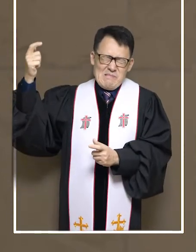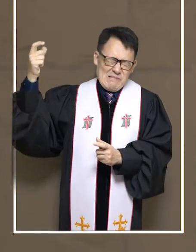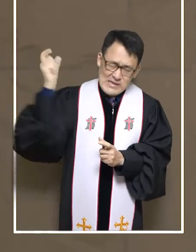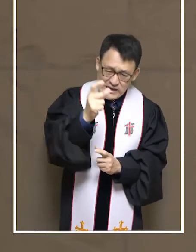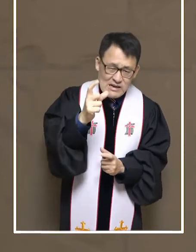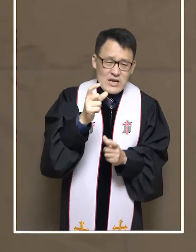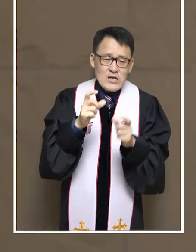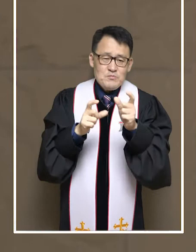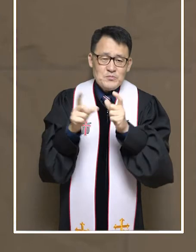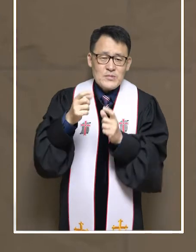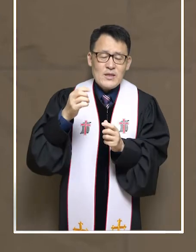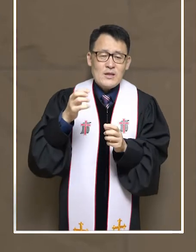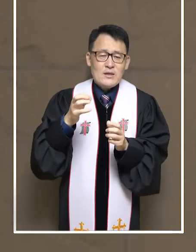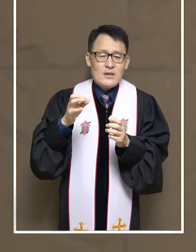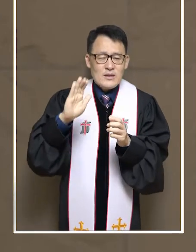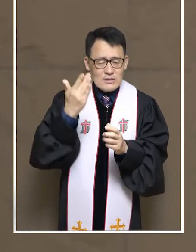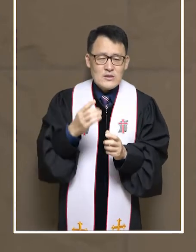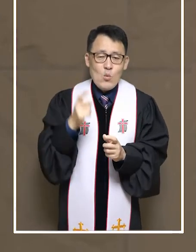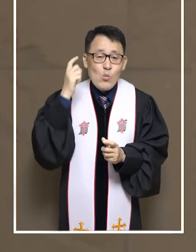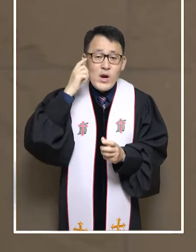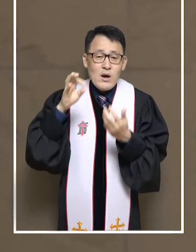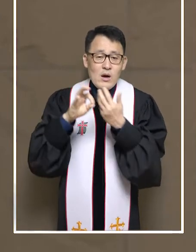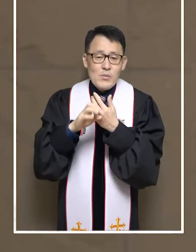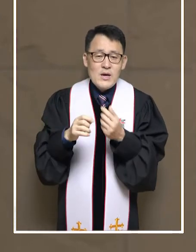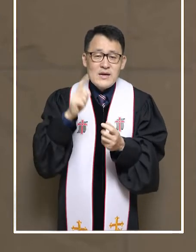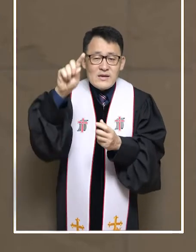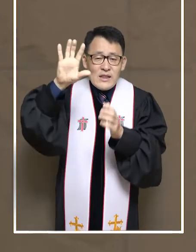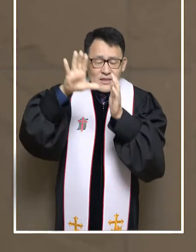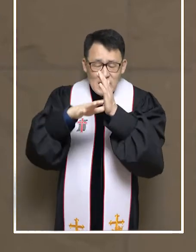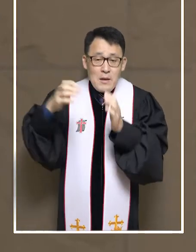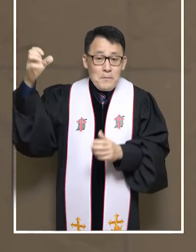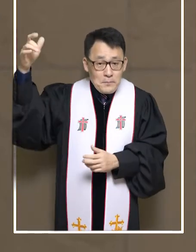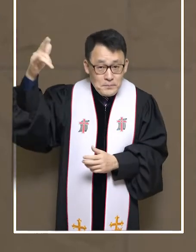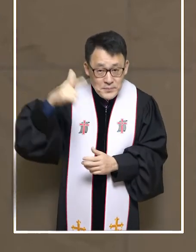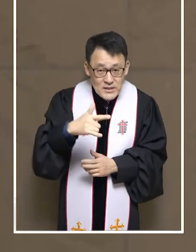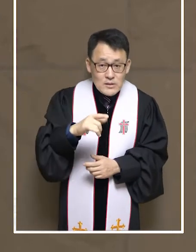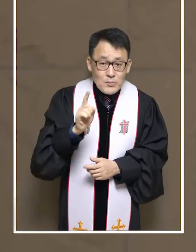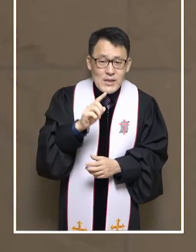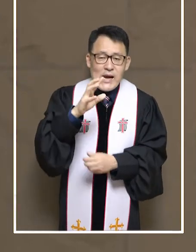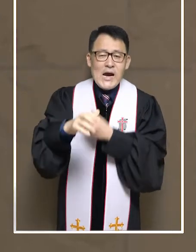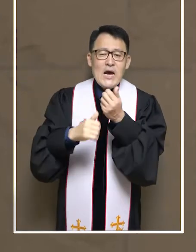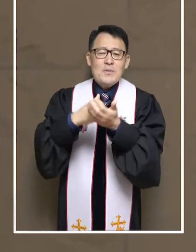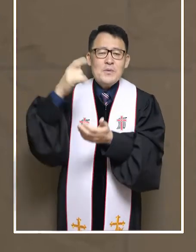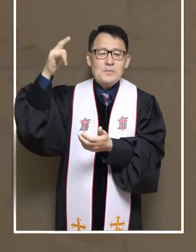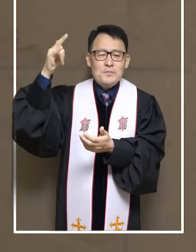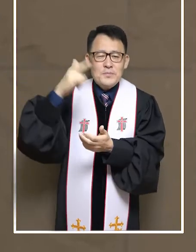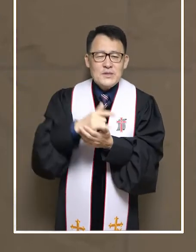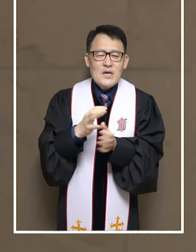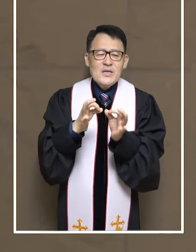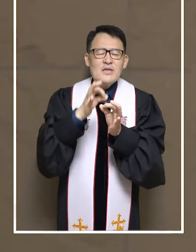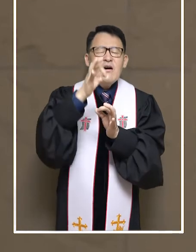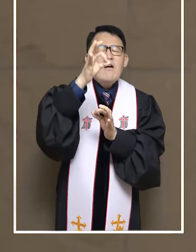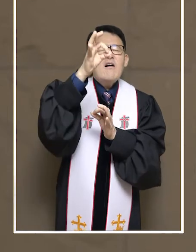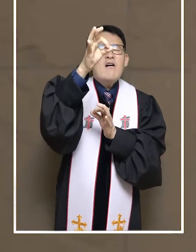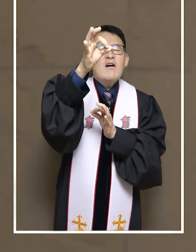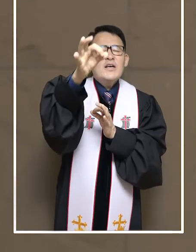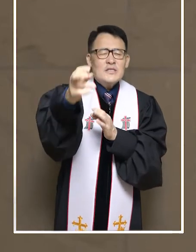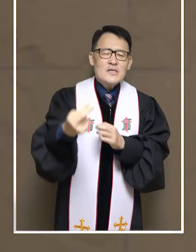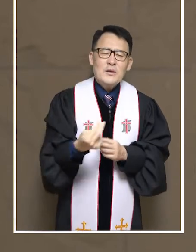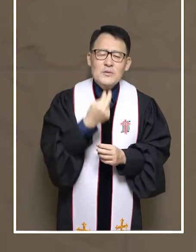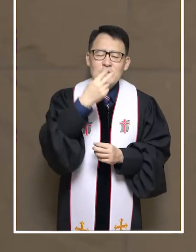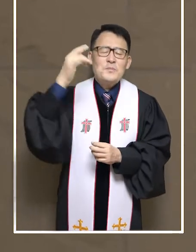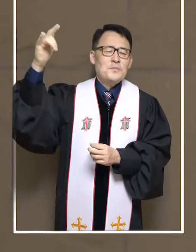훨씬 밝고 강렬할 것입니다. 왜냐하면 그때 그 빛은 하나님 나라의 빛이요